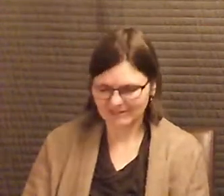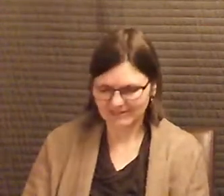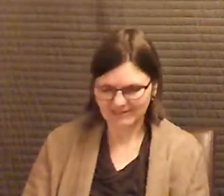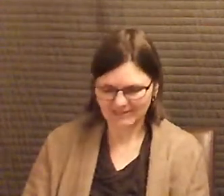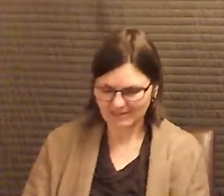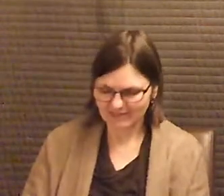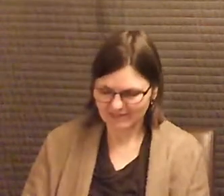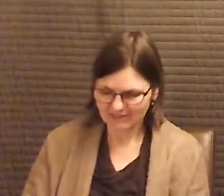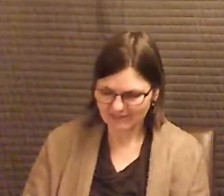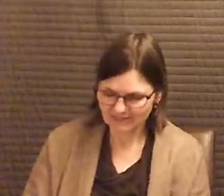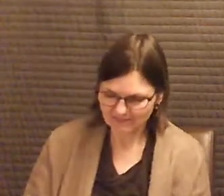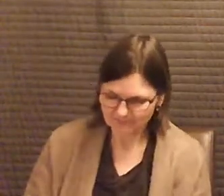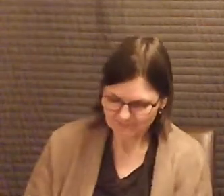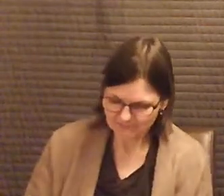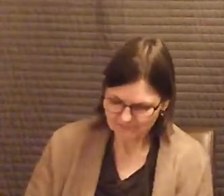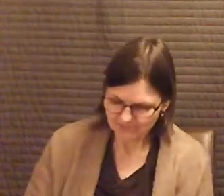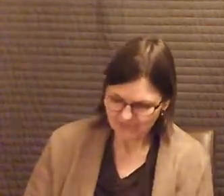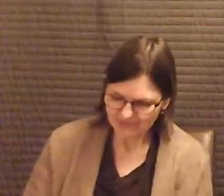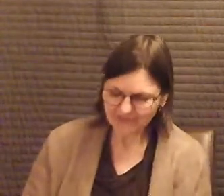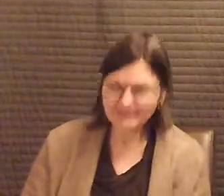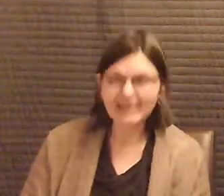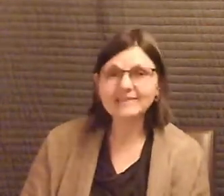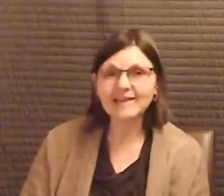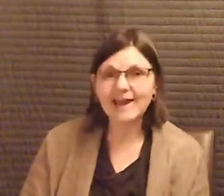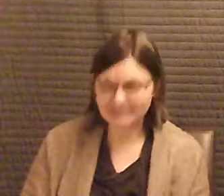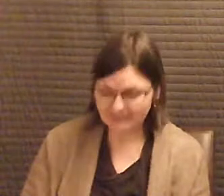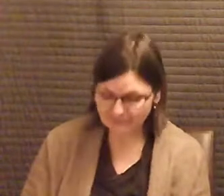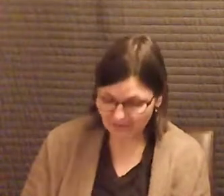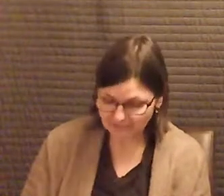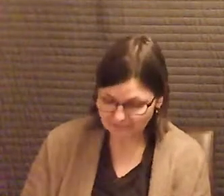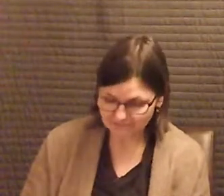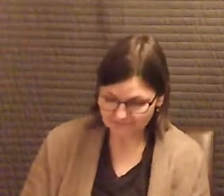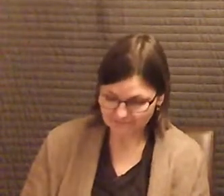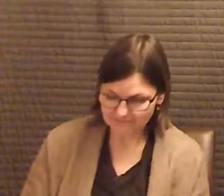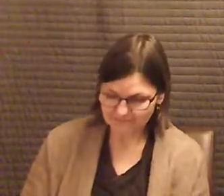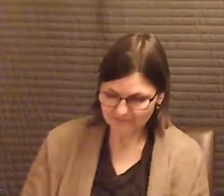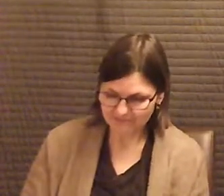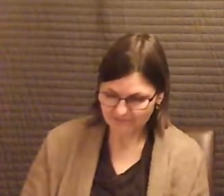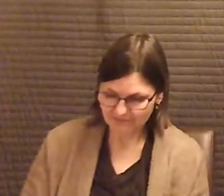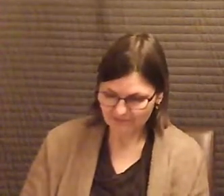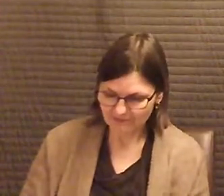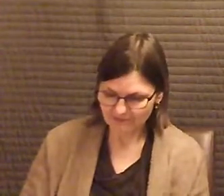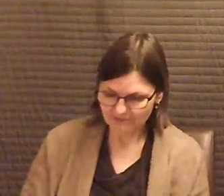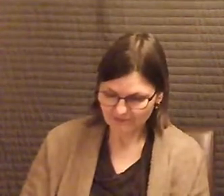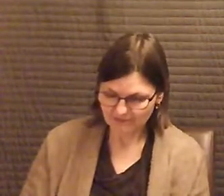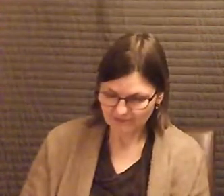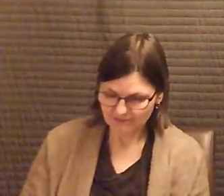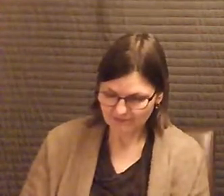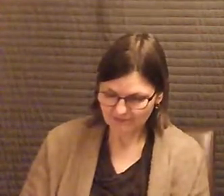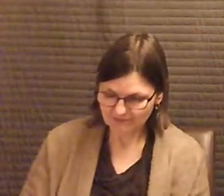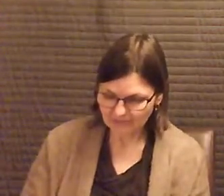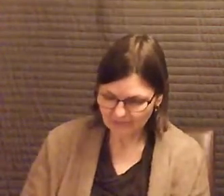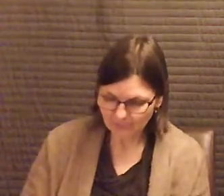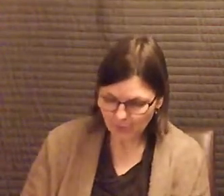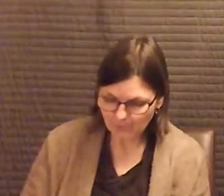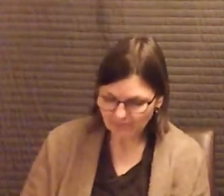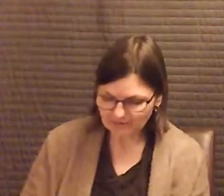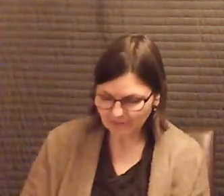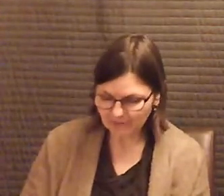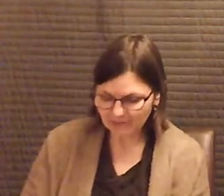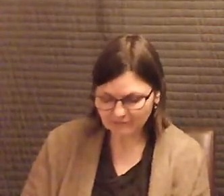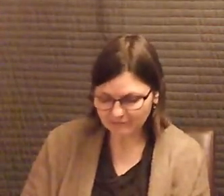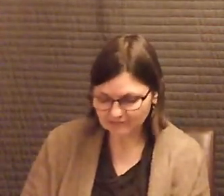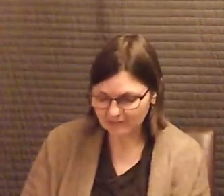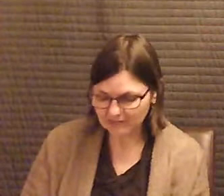was mijn games the enemy en leg de hinderlagen tegen de fijn om die hem imola en monthey tegen de hoop